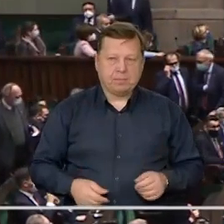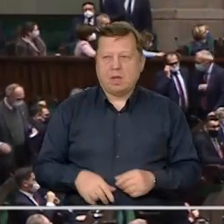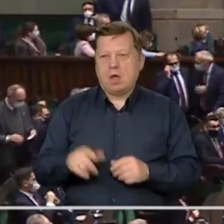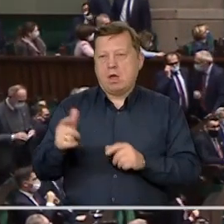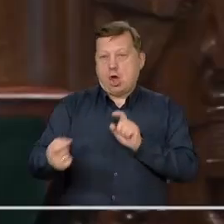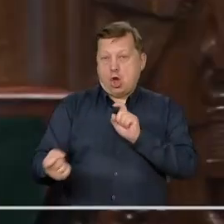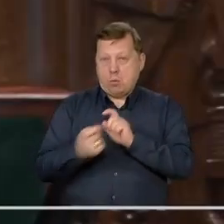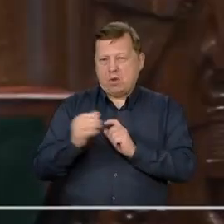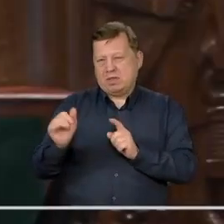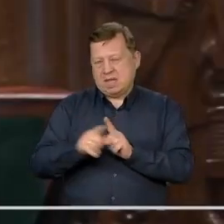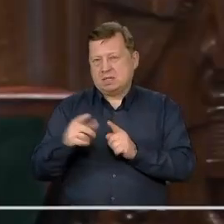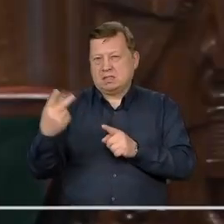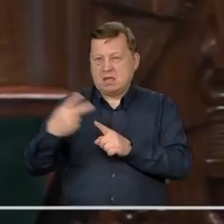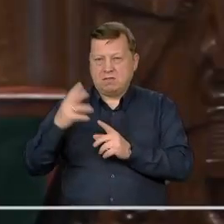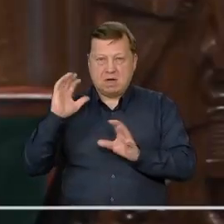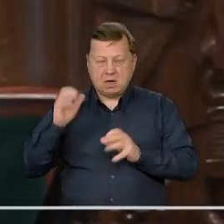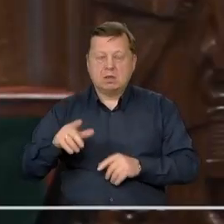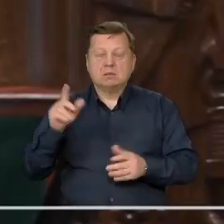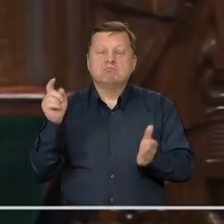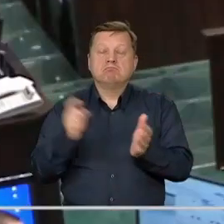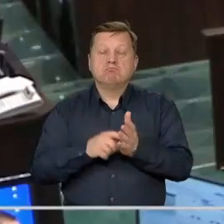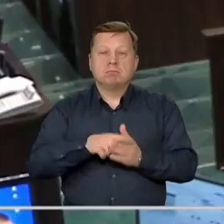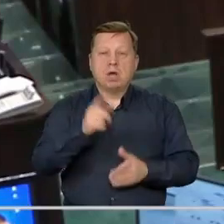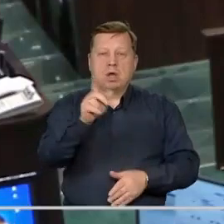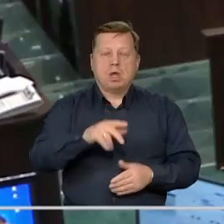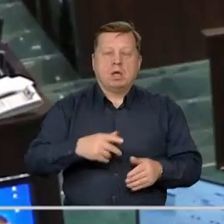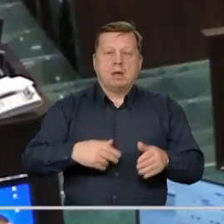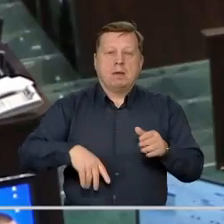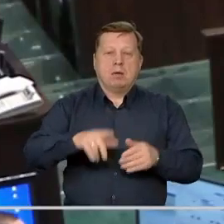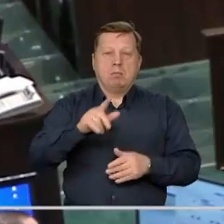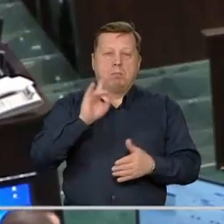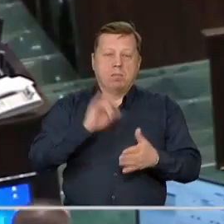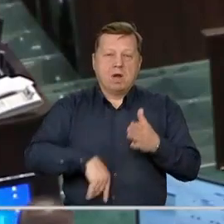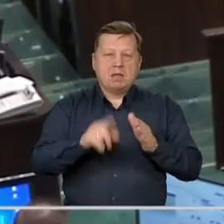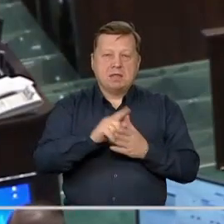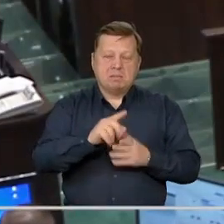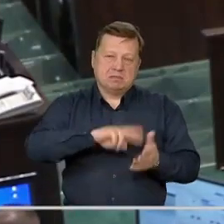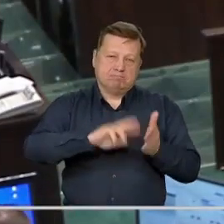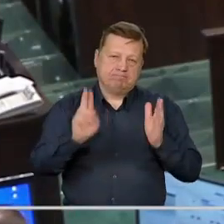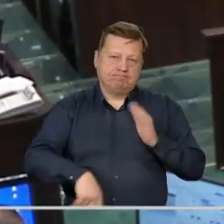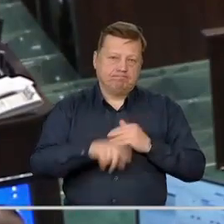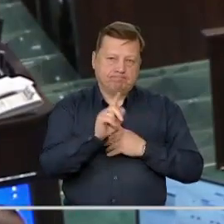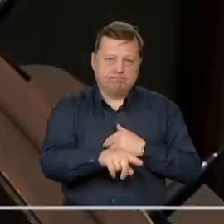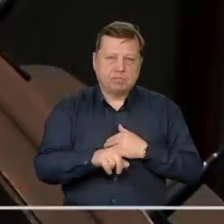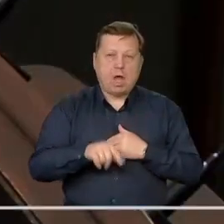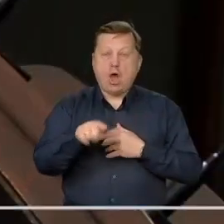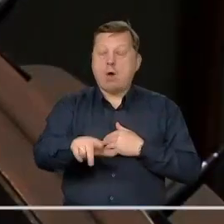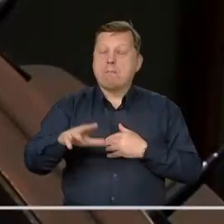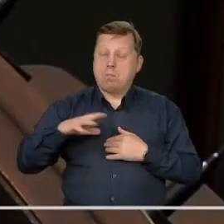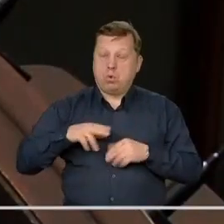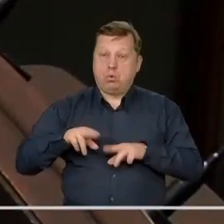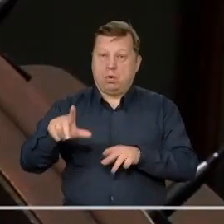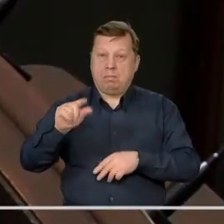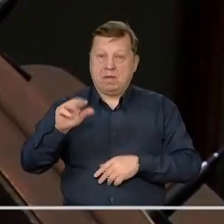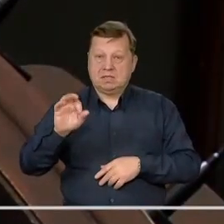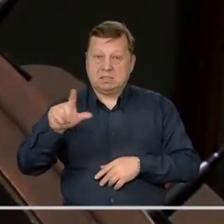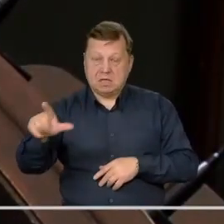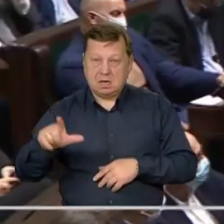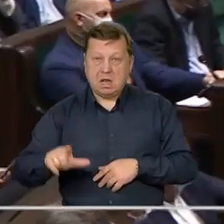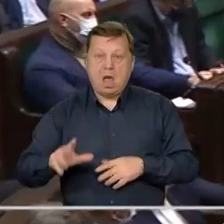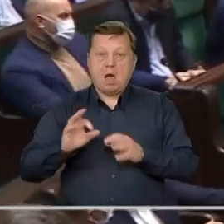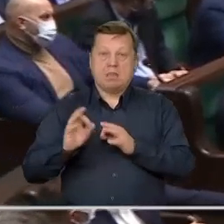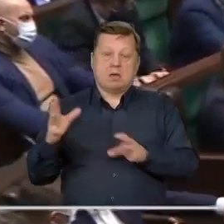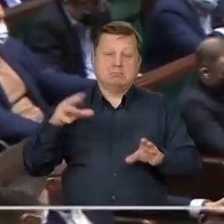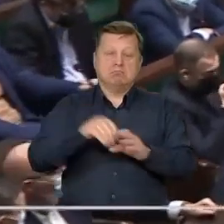media żądają, żeby Mejza zrzekł się mandatu posła. Do Sejmu trafił z list PSL, ale teraz w głosowaniach popiera